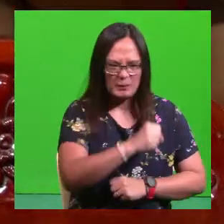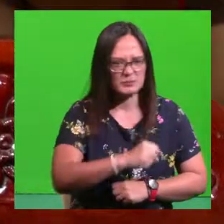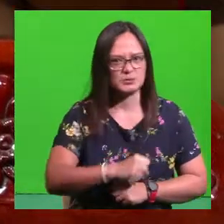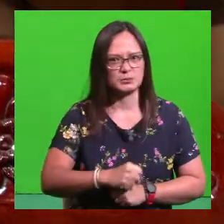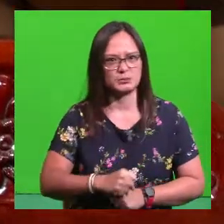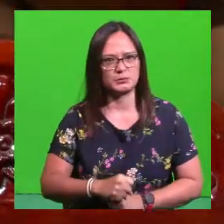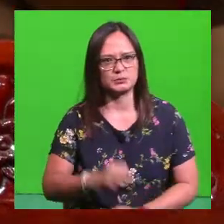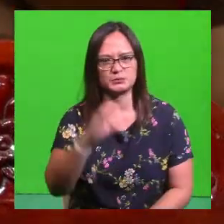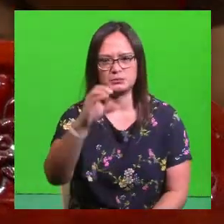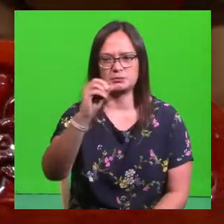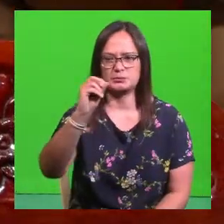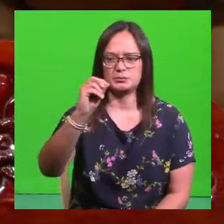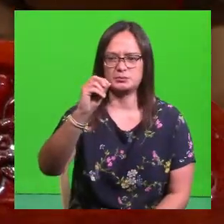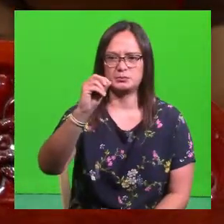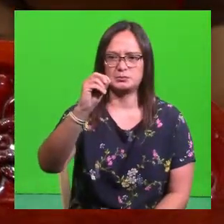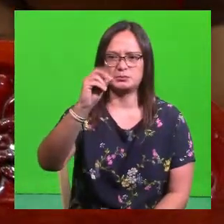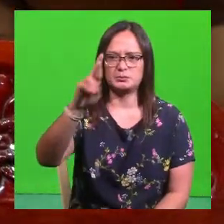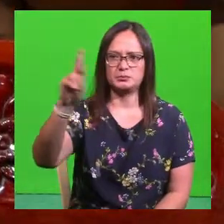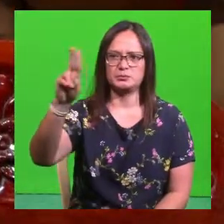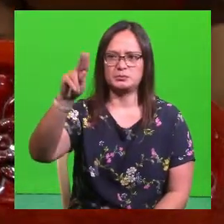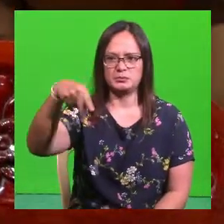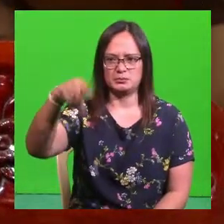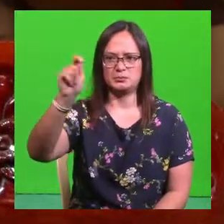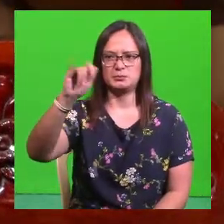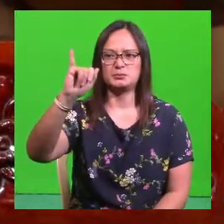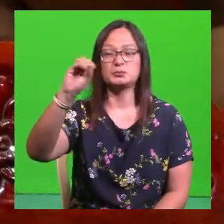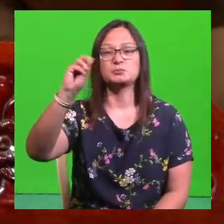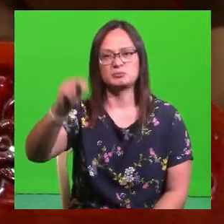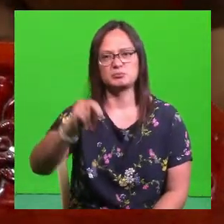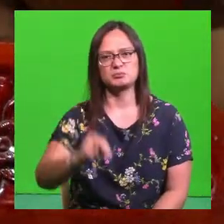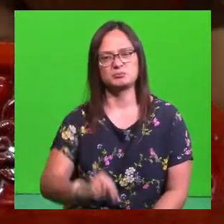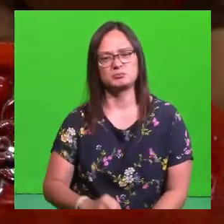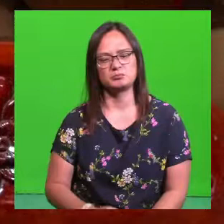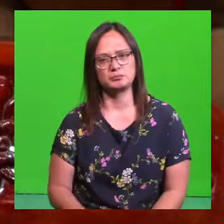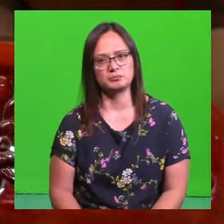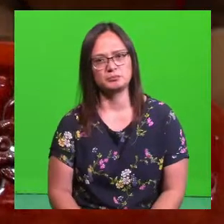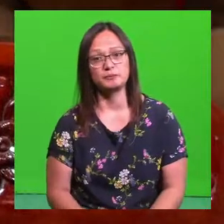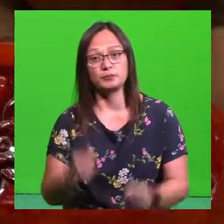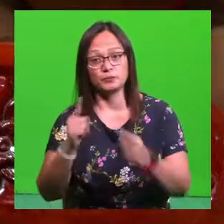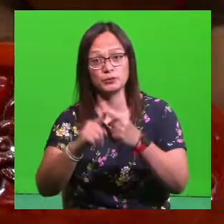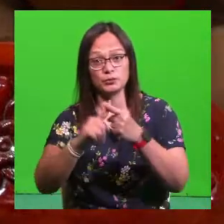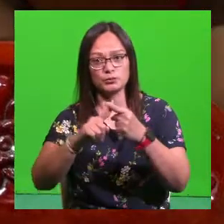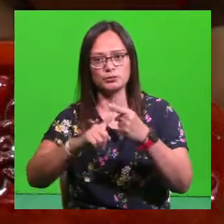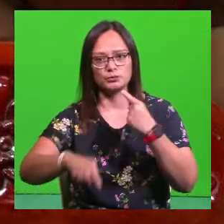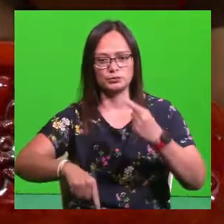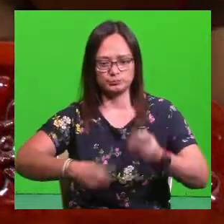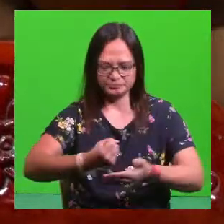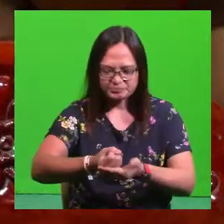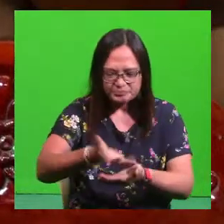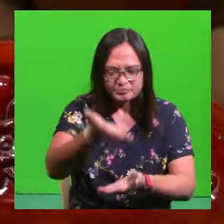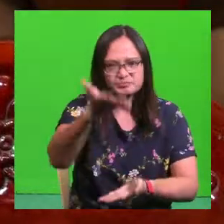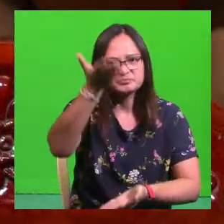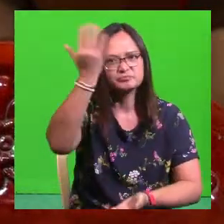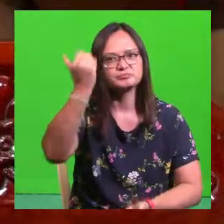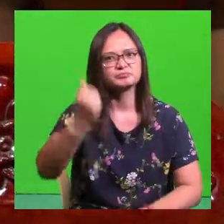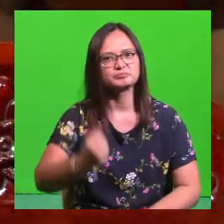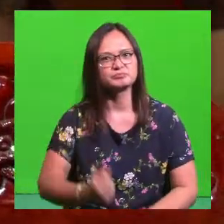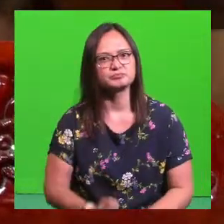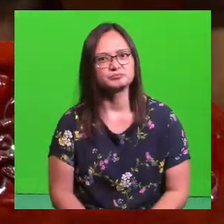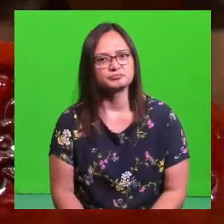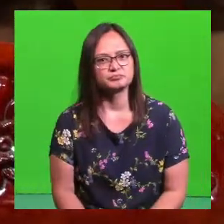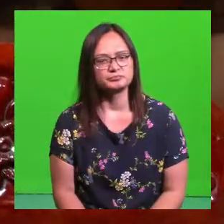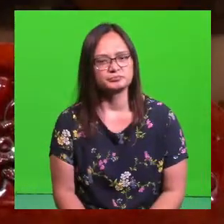Kaya napakaganda ng illustration. Okay? At doon po, sa sinasabi ni Apostle Paul sa 1